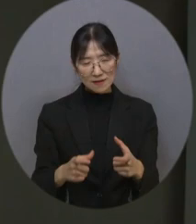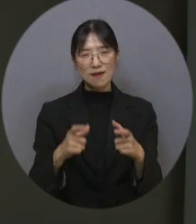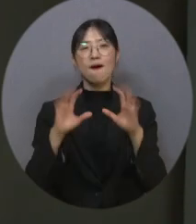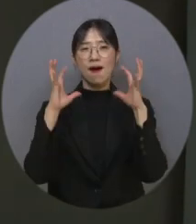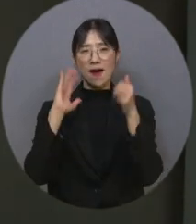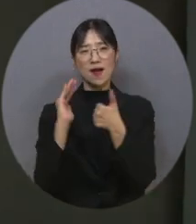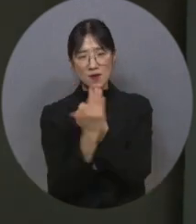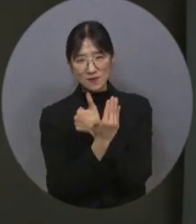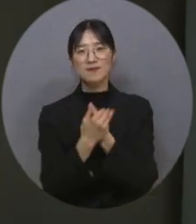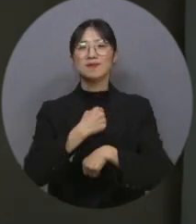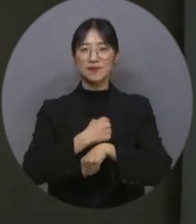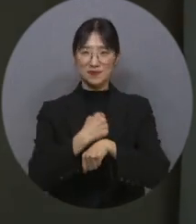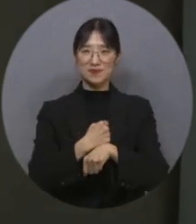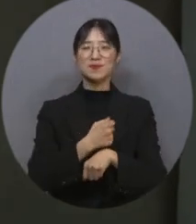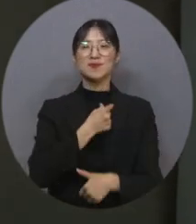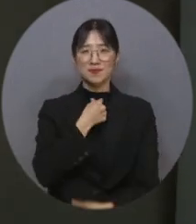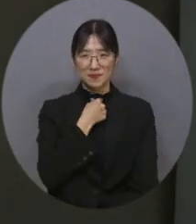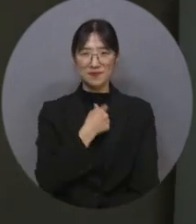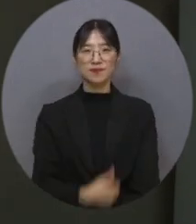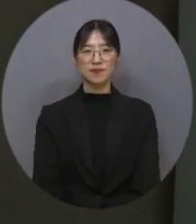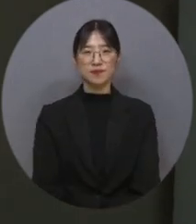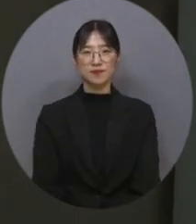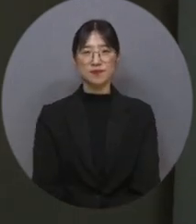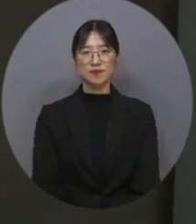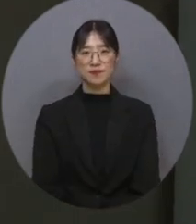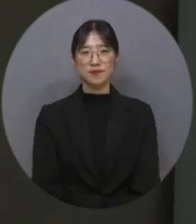등불이 되길 기대합니다 복지티비 경기방송 정은선입니다